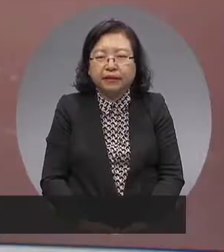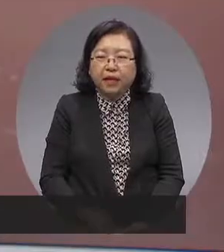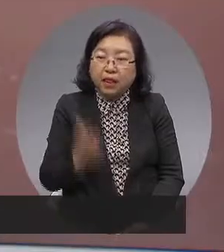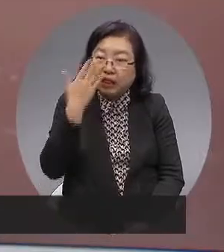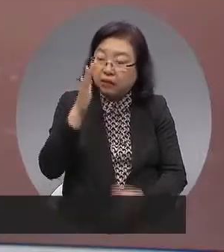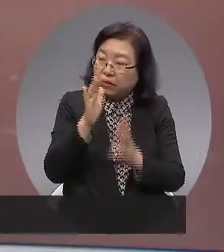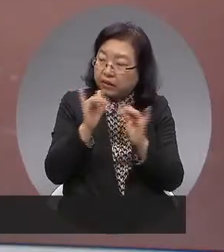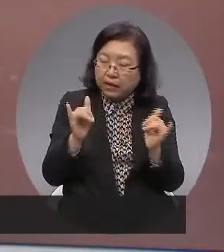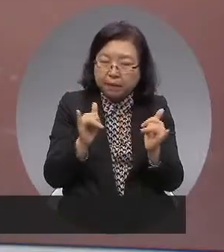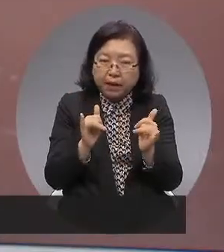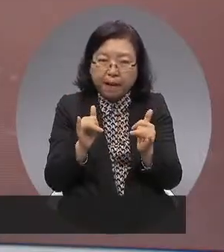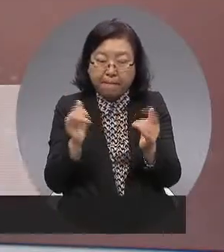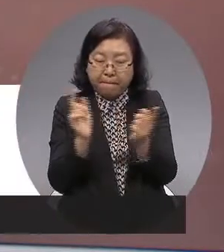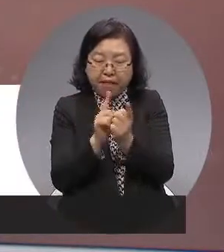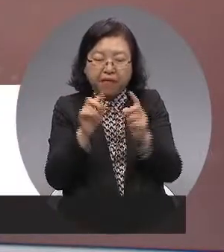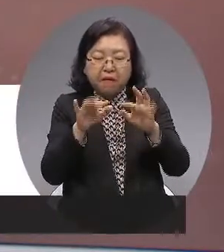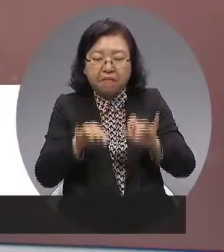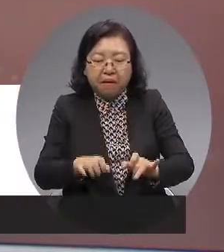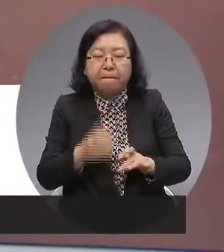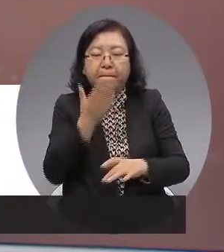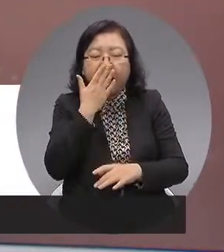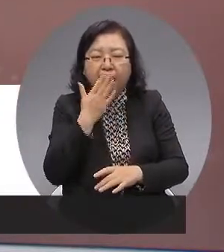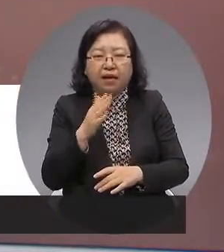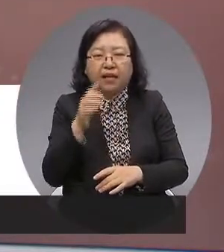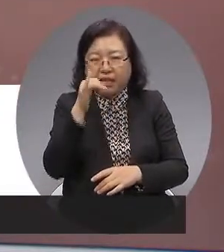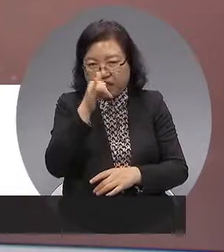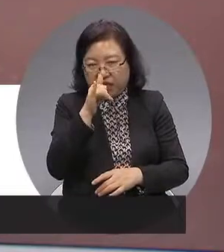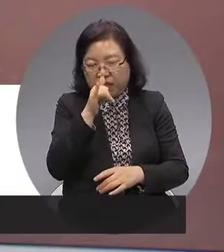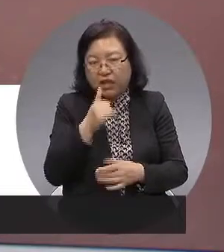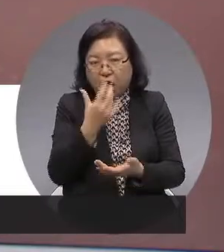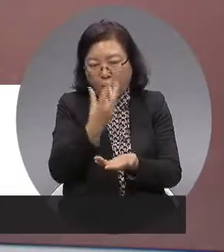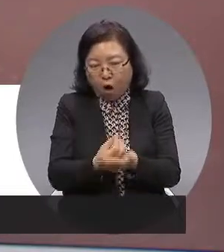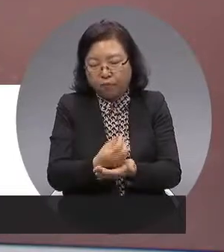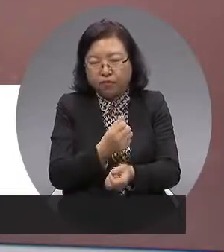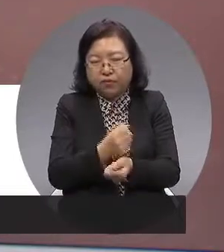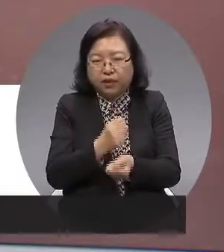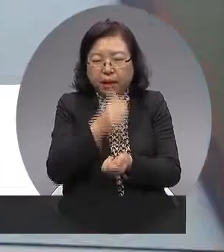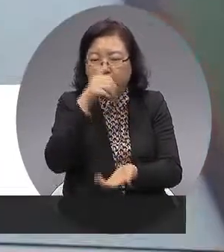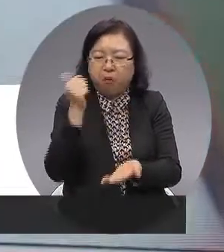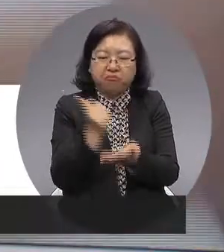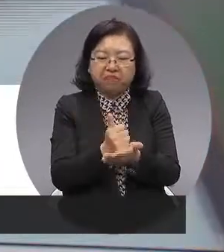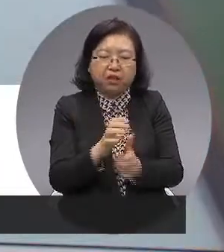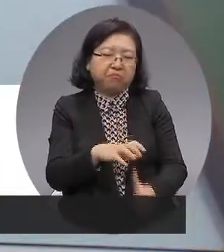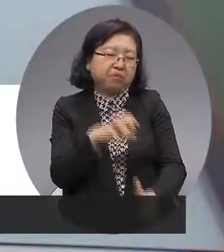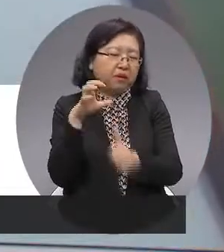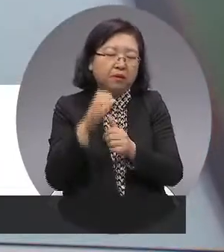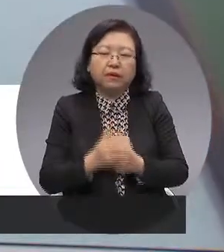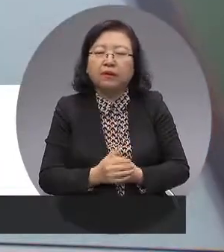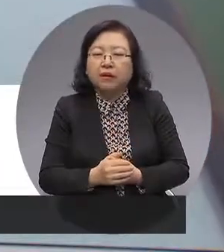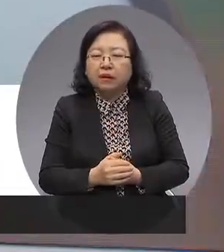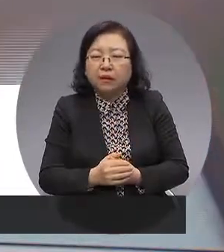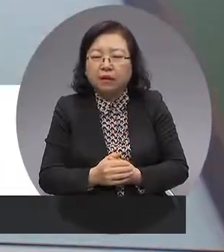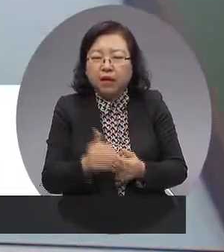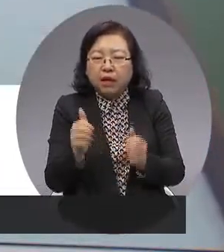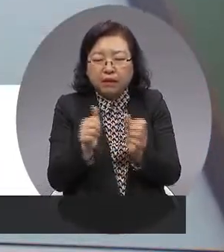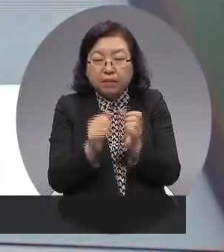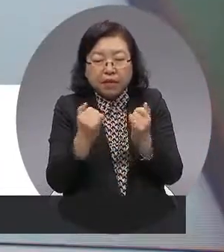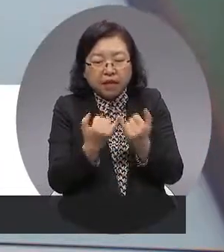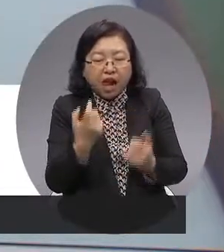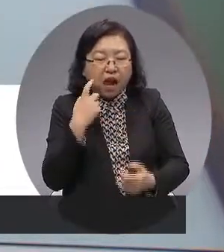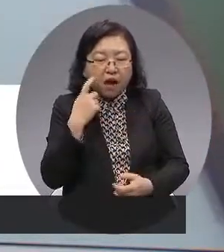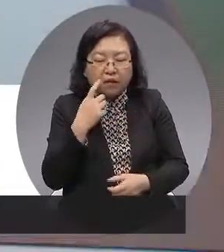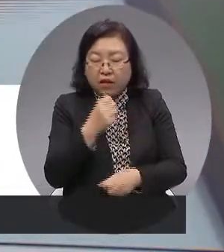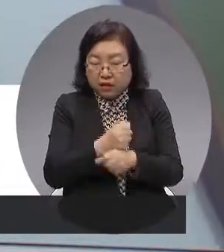낯선 사람과 채팅할 수 있는 이른바 랜덤 채팅 앱이 범죄 창구로 악용되고 있습니다. 성별을 속여